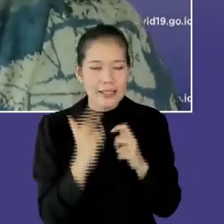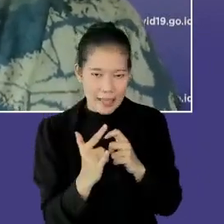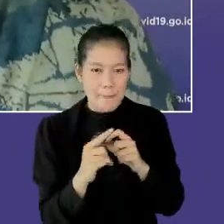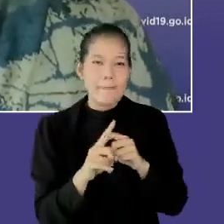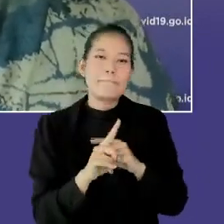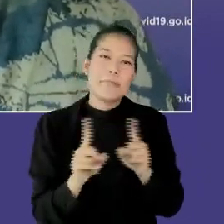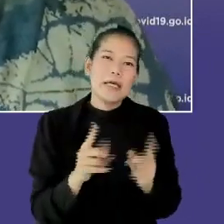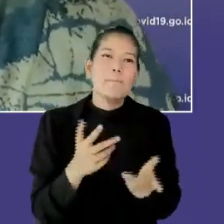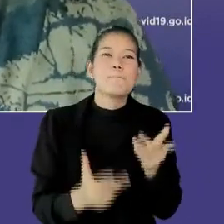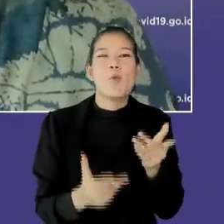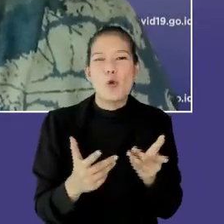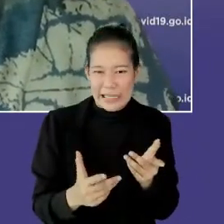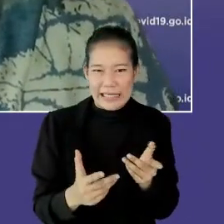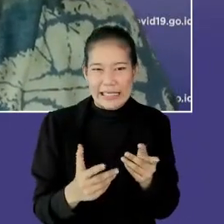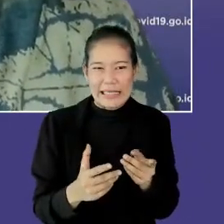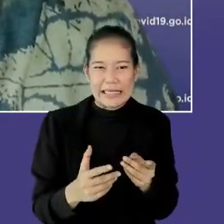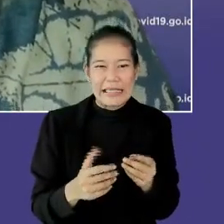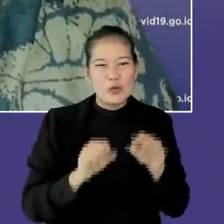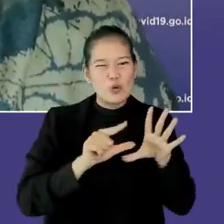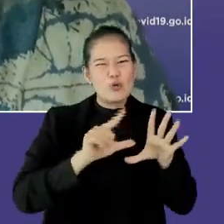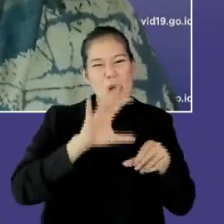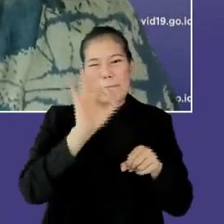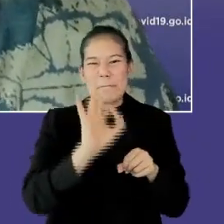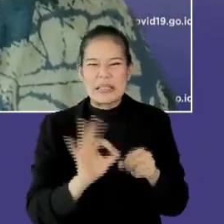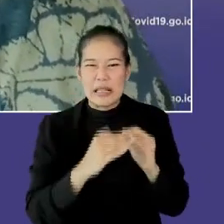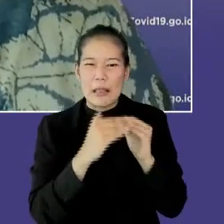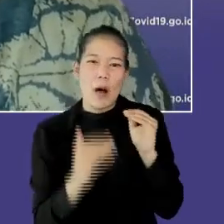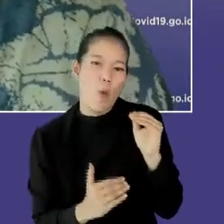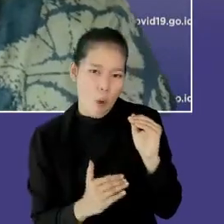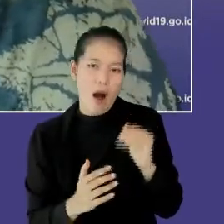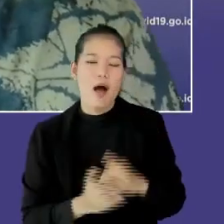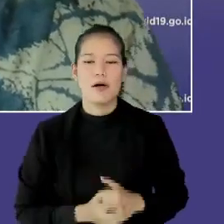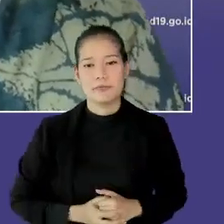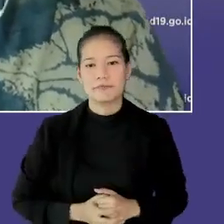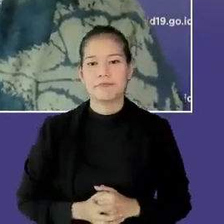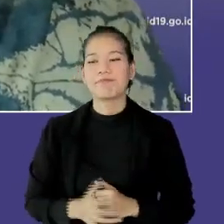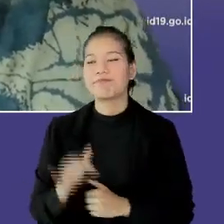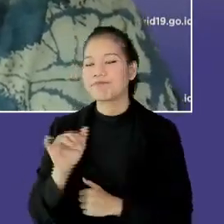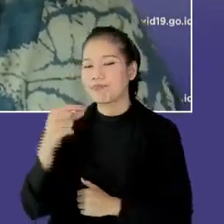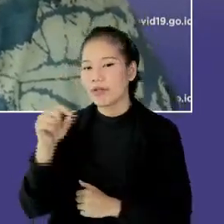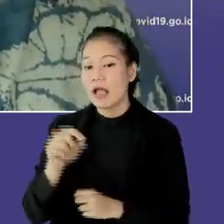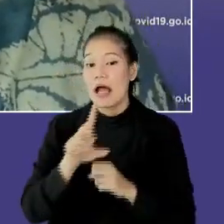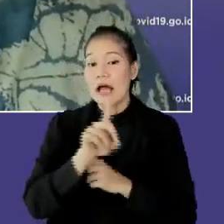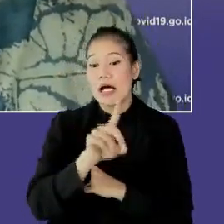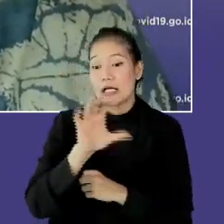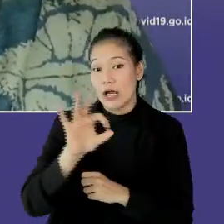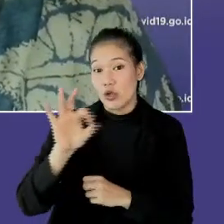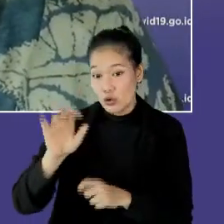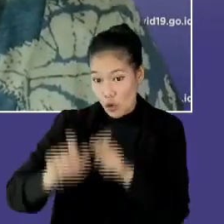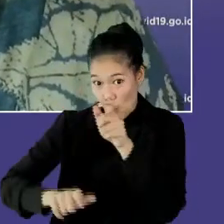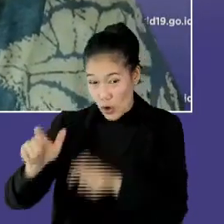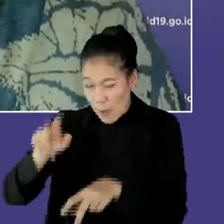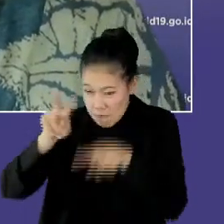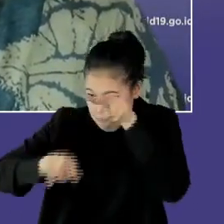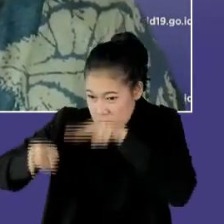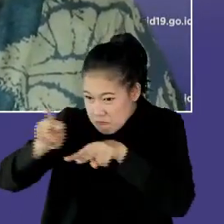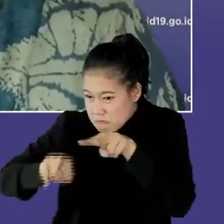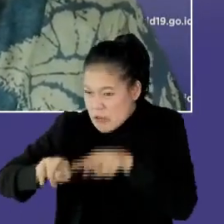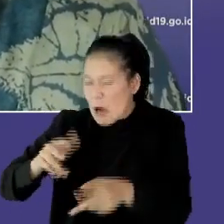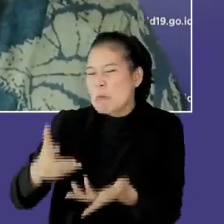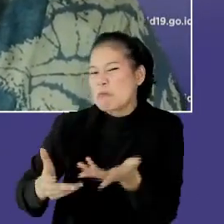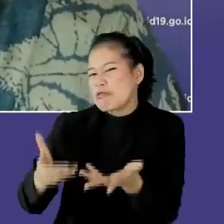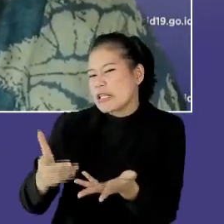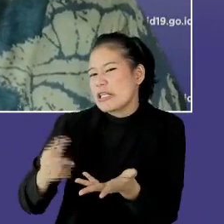jarak, tapi ternyata masih di bawah 75%. 75%, betul. Jadi dari 100 orang yang dipantau, mungkin